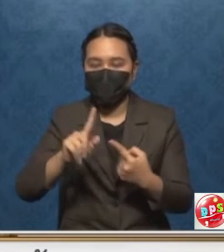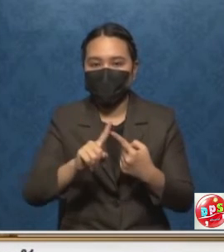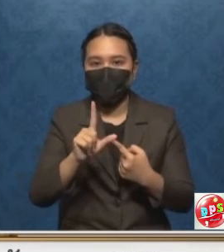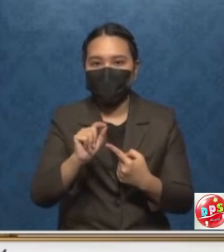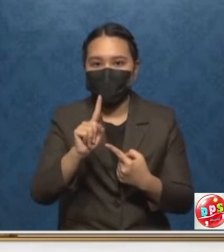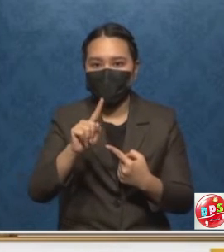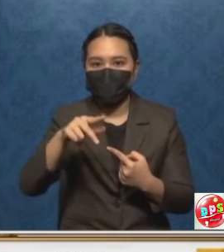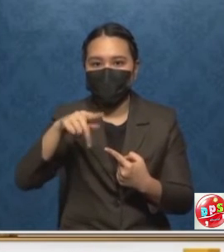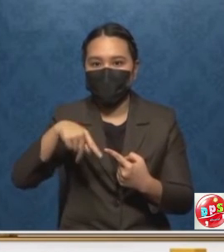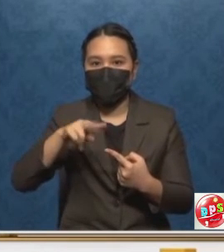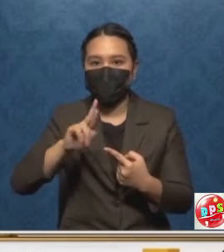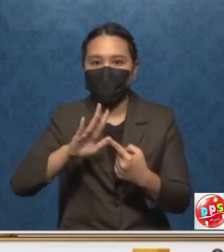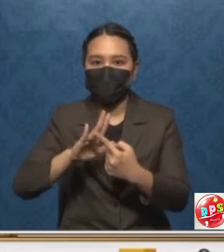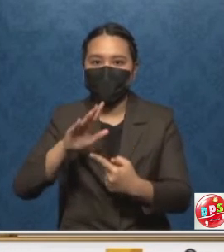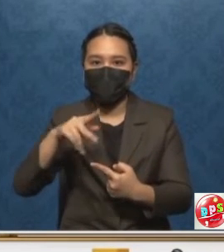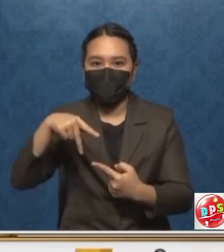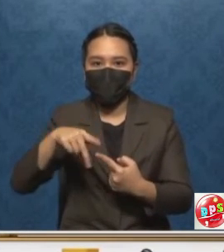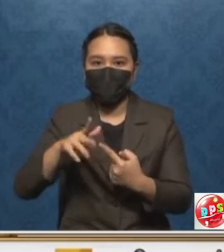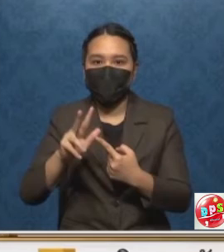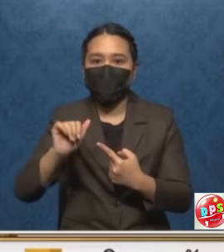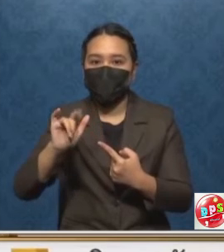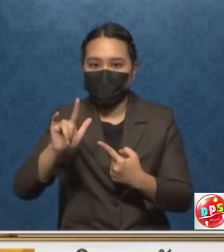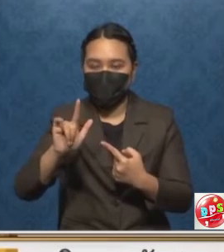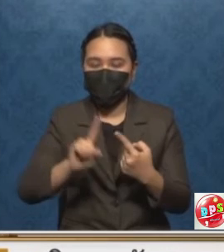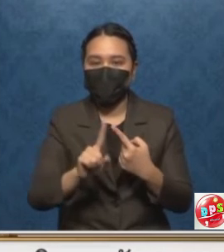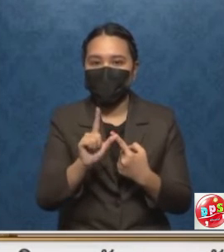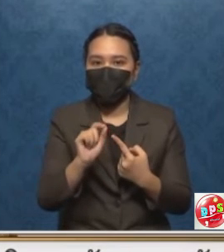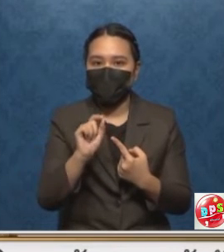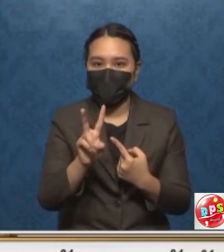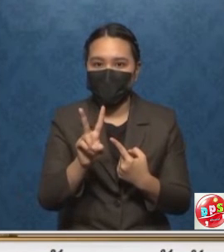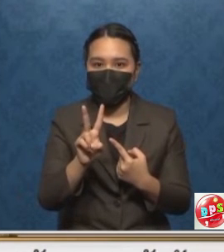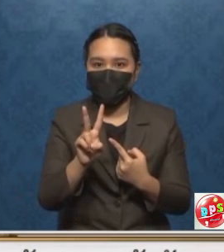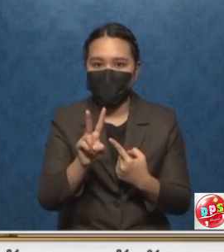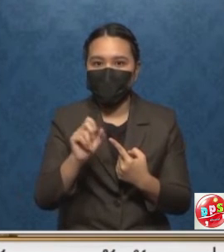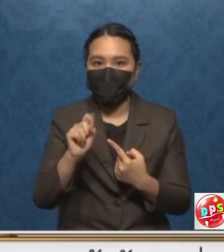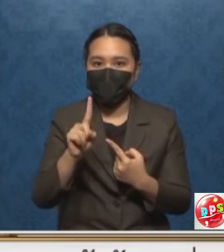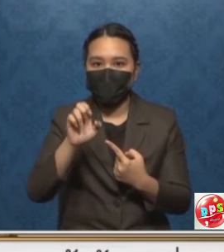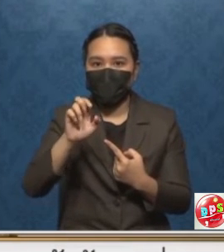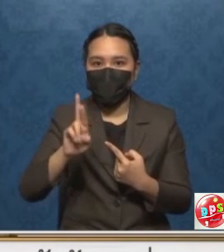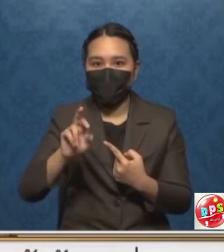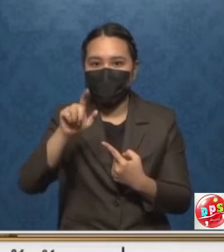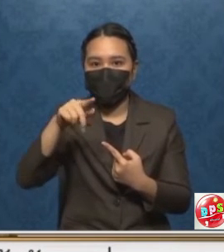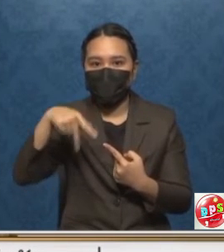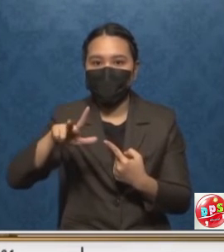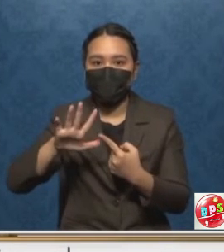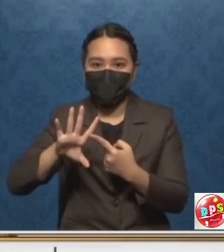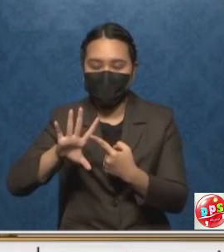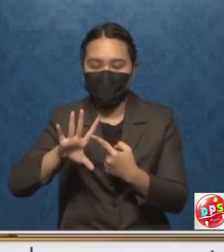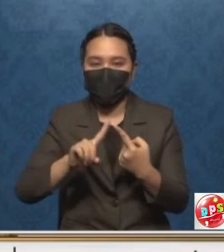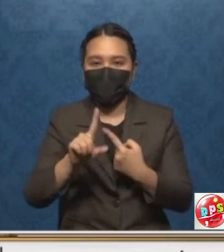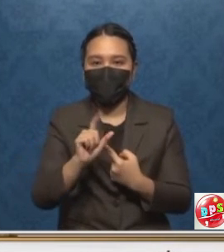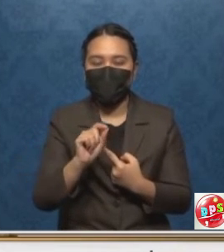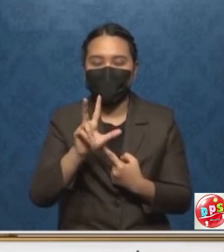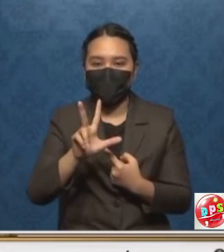ายสาวพรเพลง คงกระจรเกีร22. นายสาวสิริภา อิทาวิเชียน23.